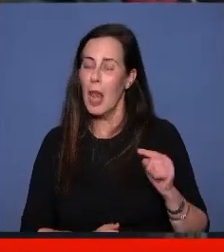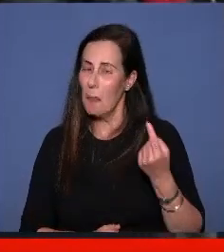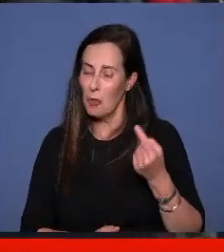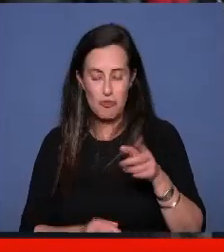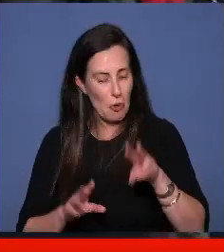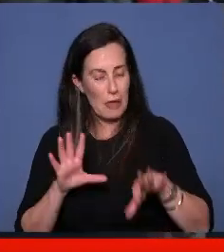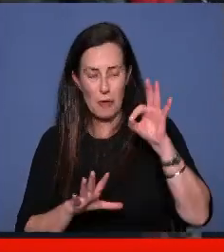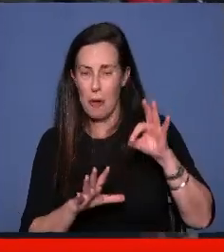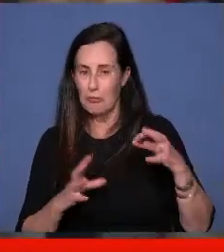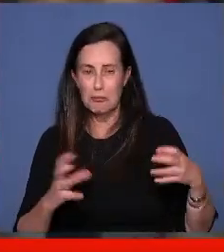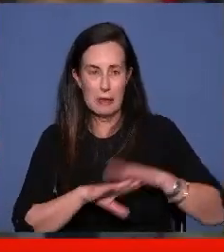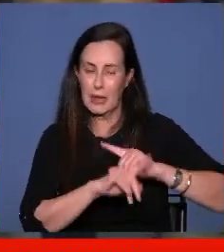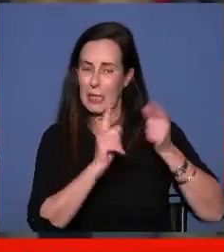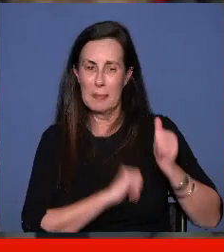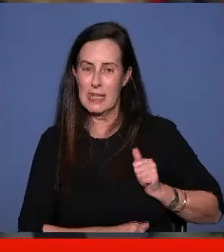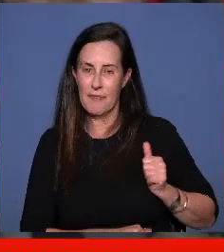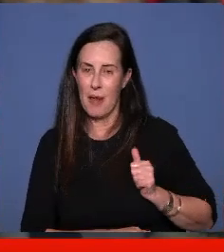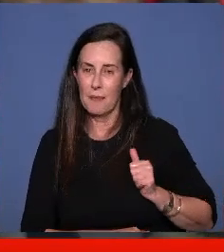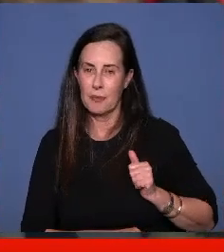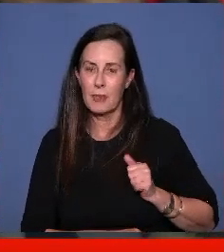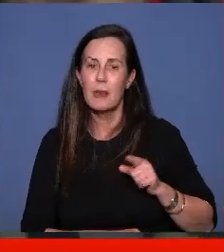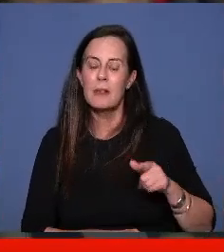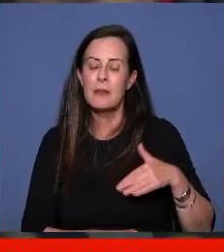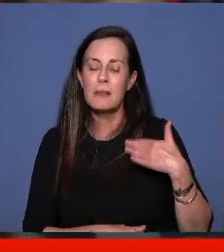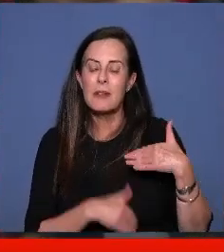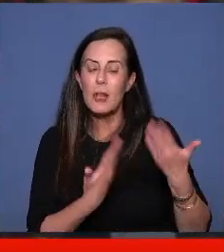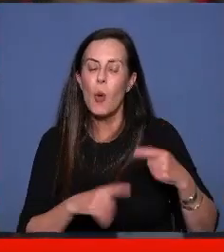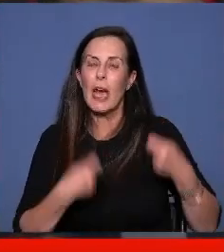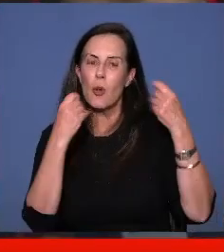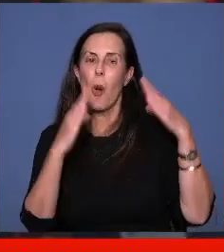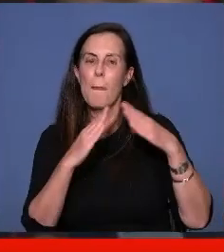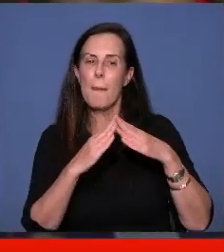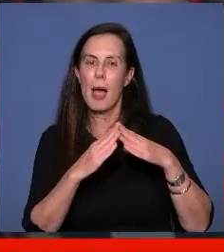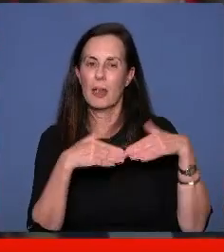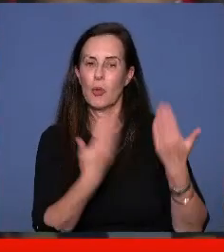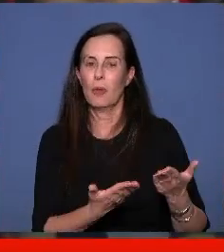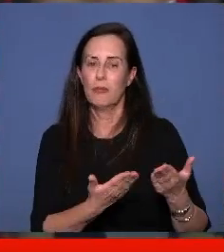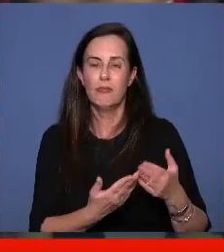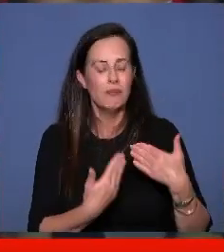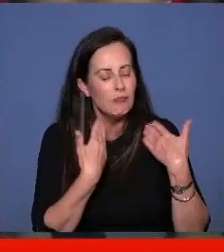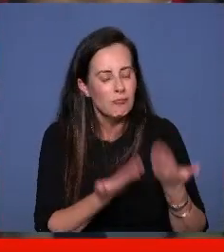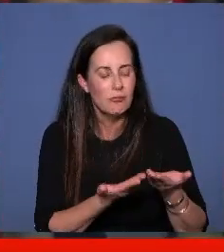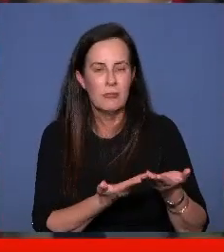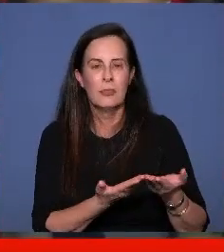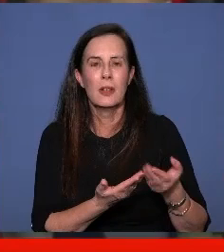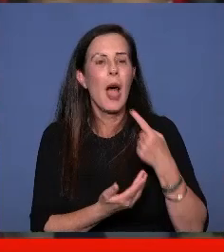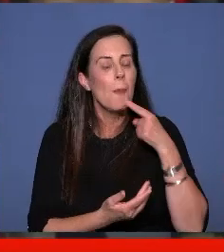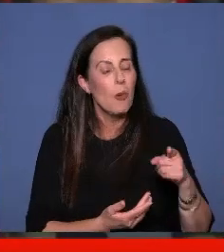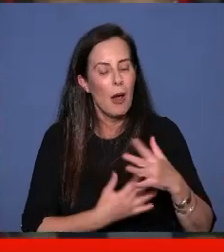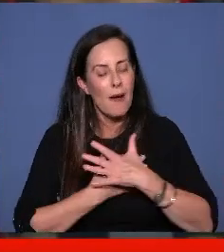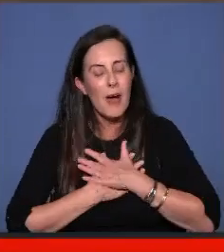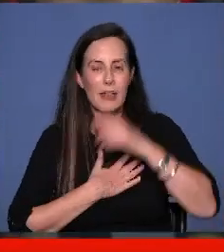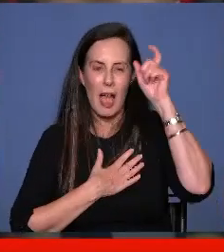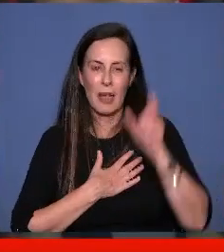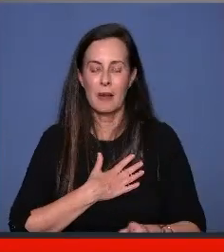אפשרות לשרת ביחידה אחרת. זה החינוך שינק בבית הוריו, שגידלו וחנכו את סופיאן על אהבת